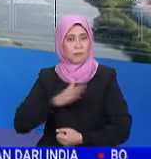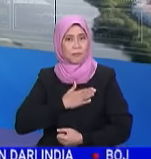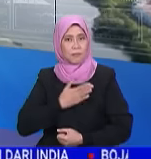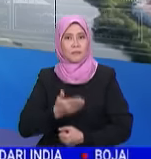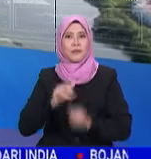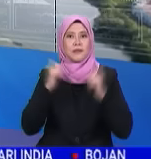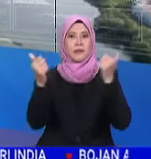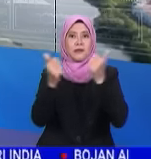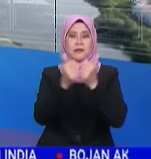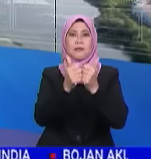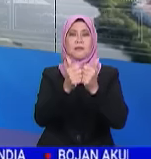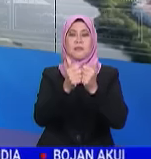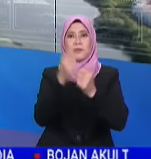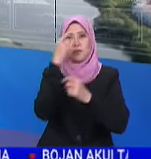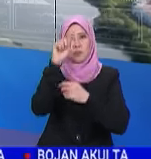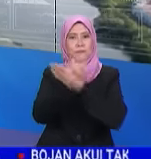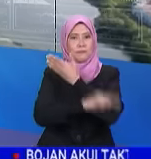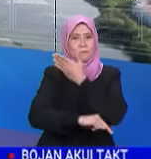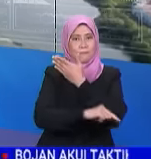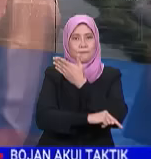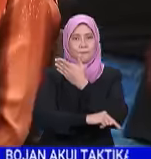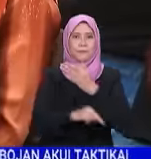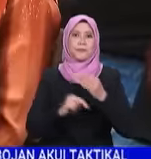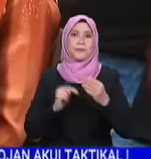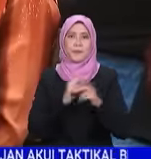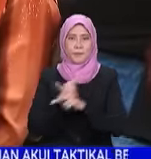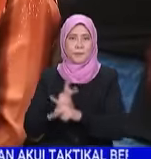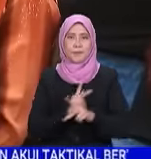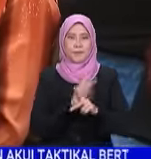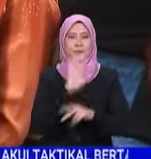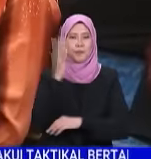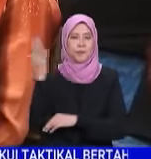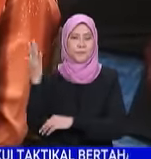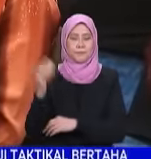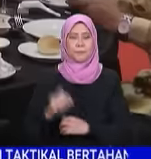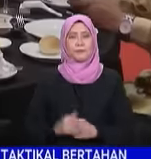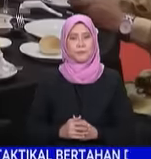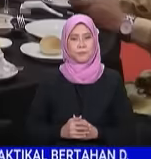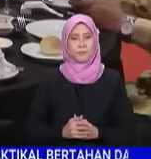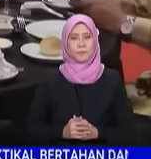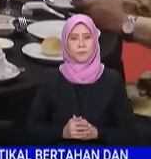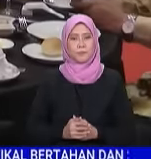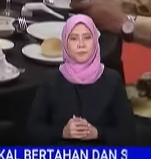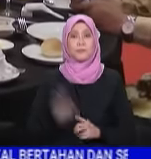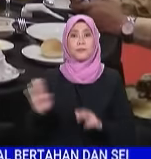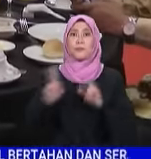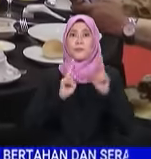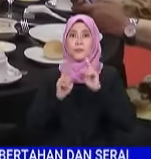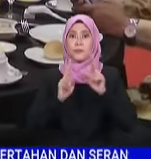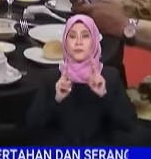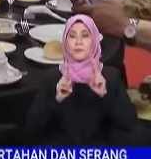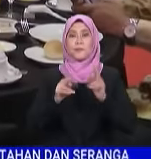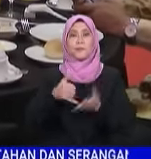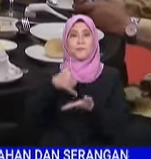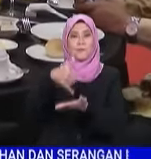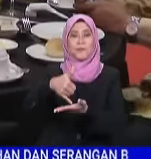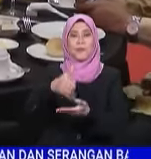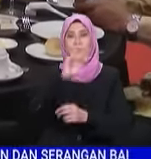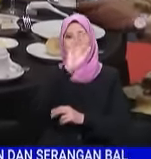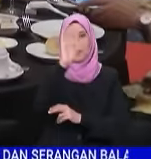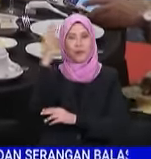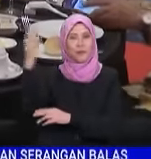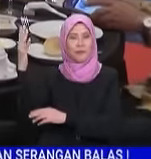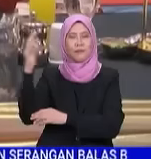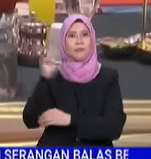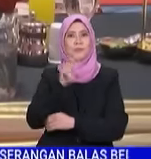agensi konservasi negeri ini berucap Sempena Majlis apresiasi perhutanan